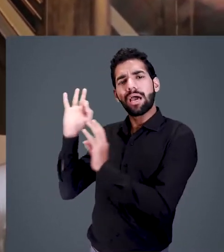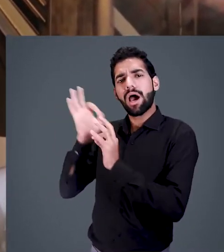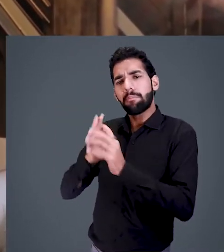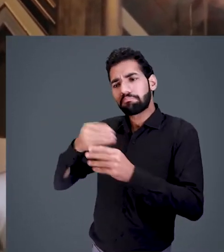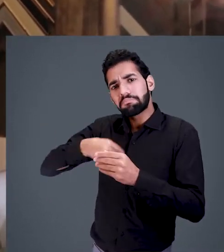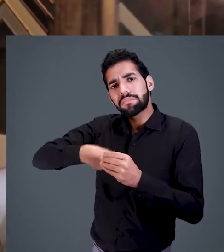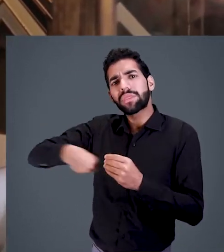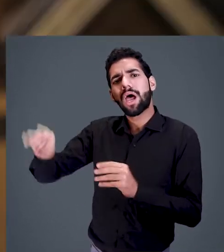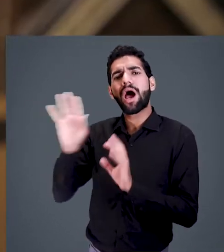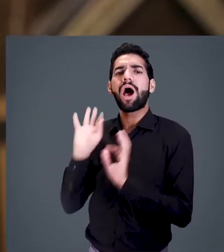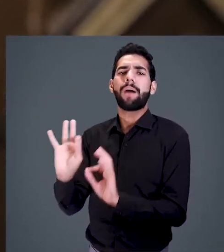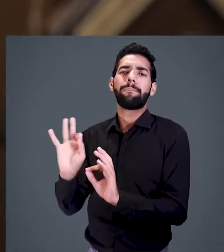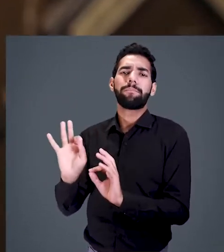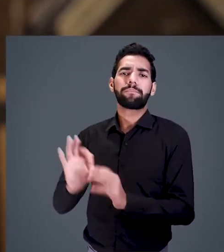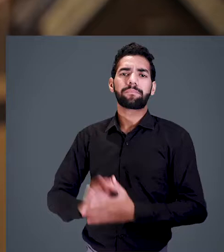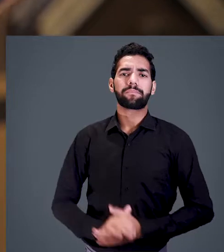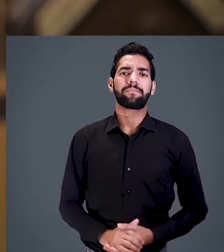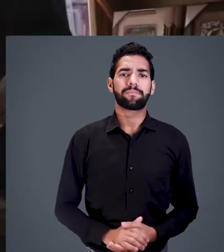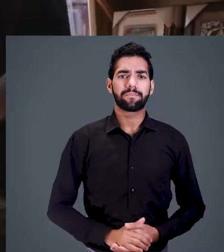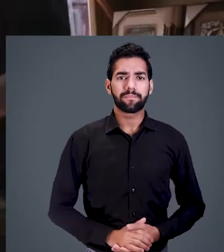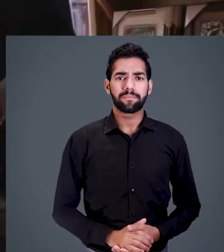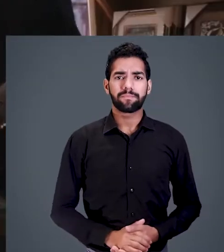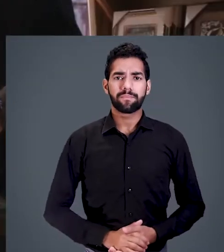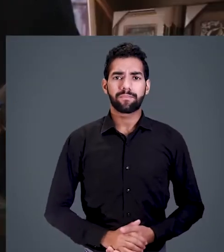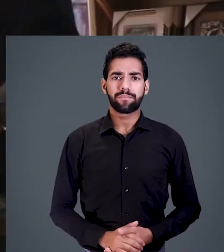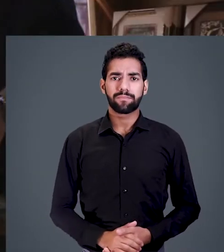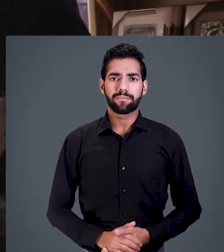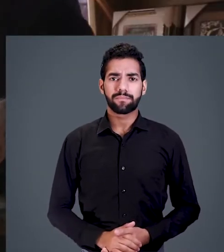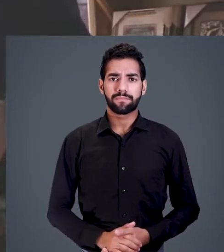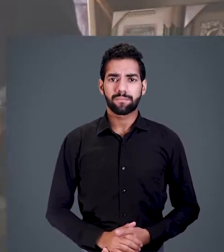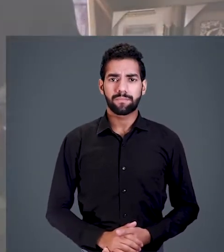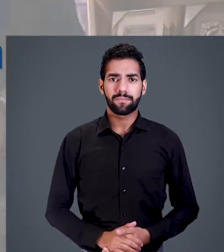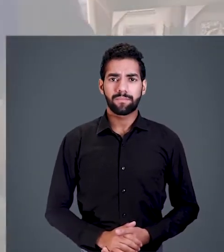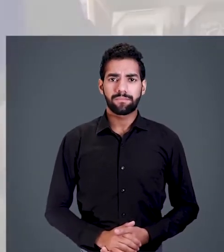کے دینی ہوتی، سیل آؤٹ وہی ریٹ ہے۔